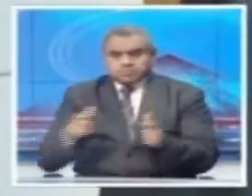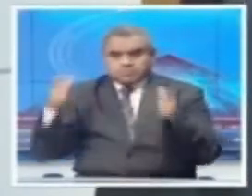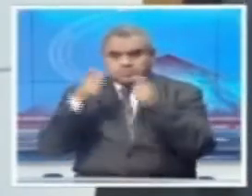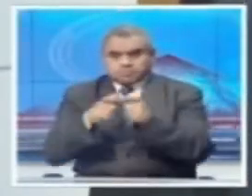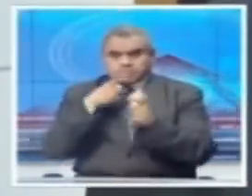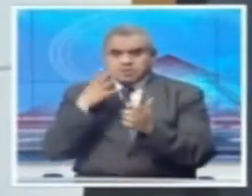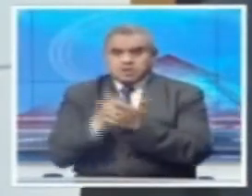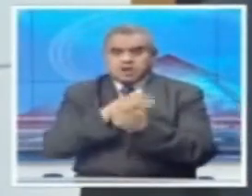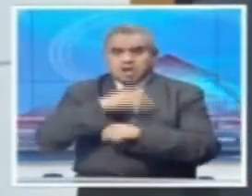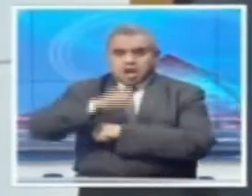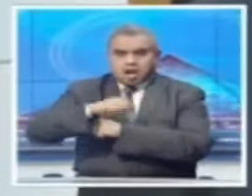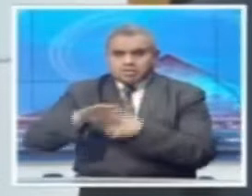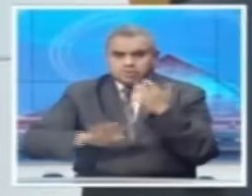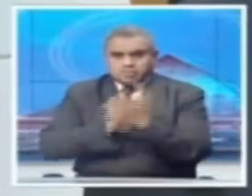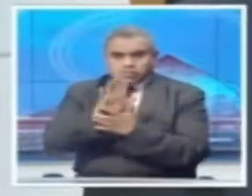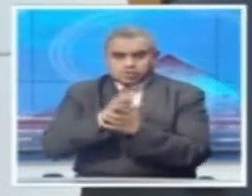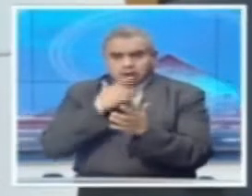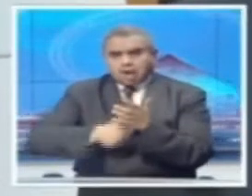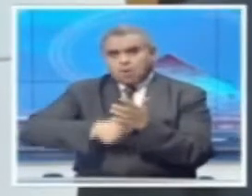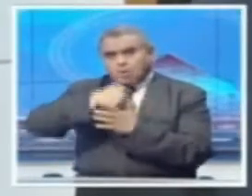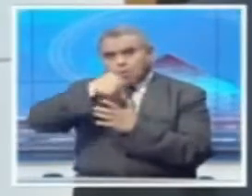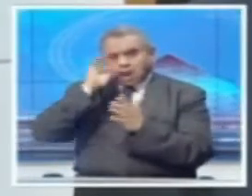قضايا تنموية في المقام الأول،